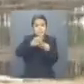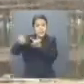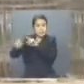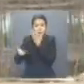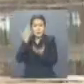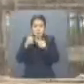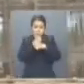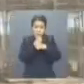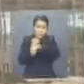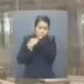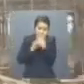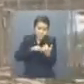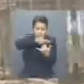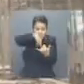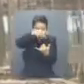าน